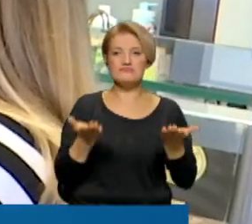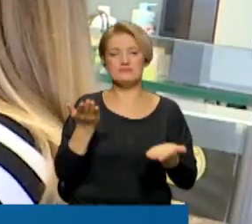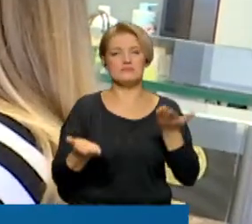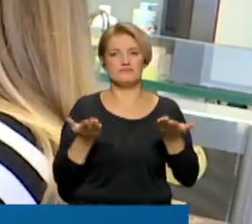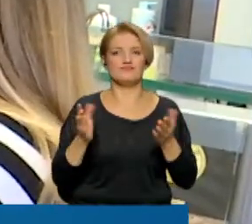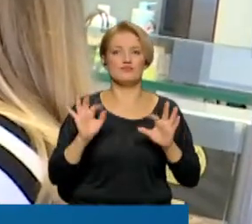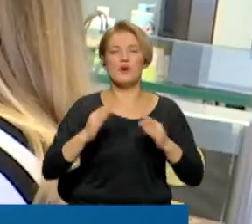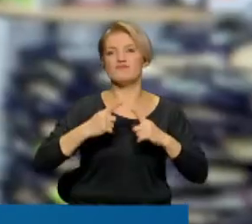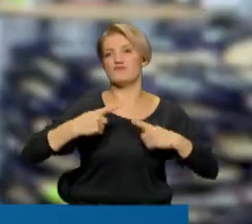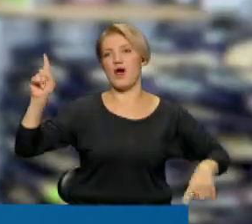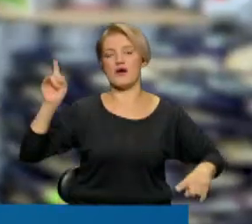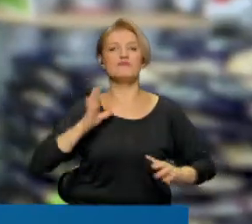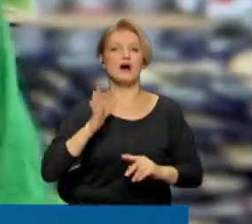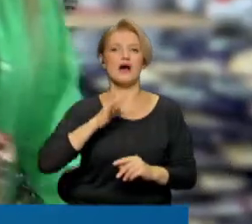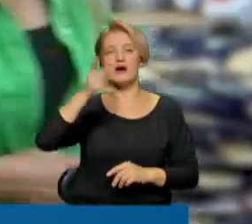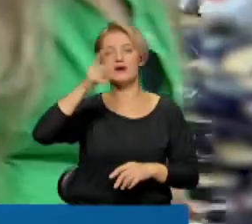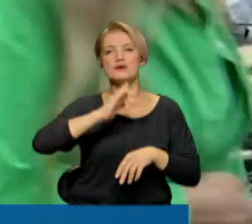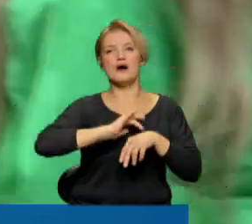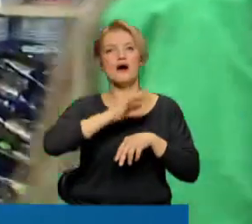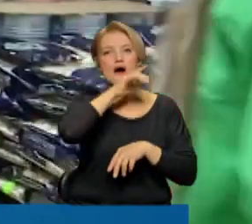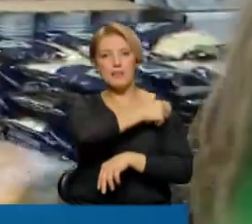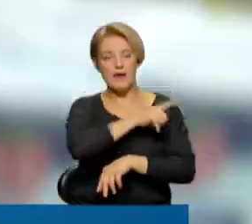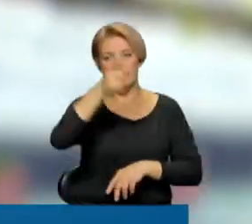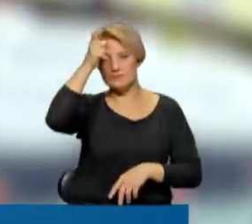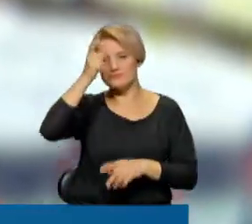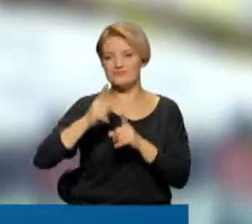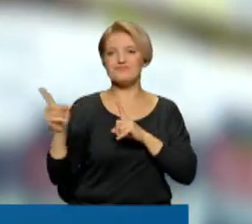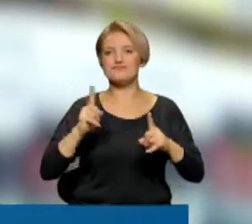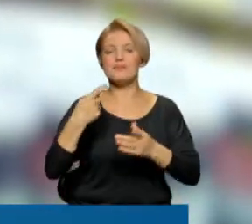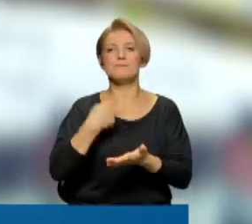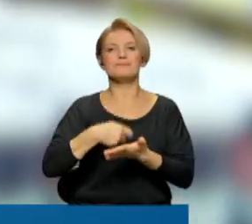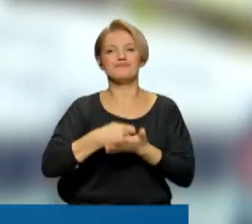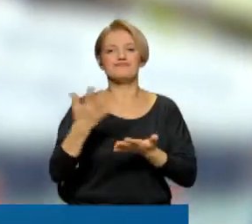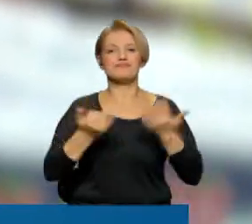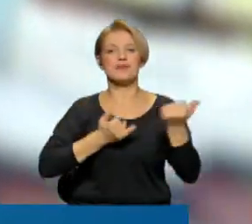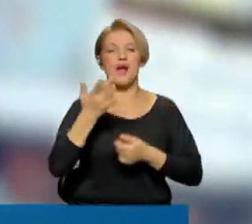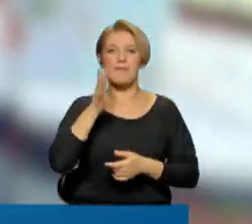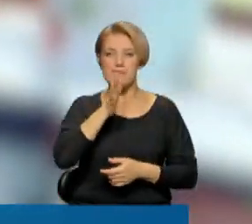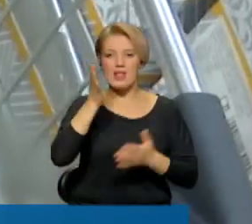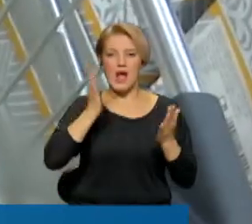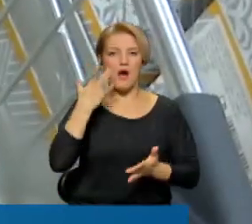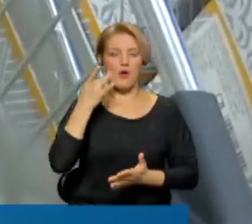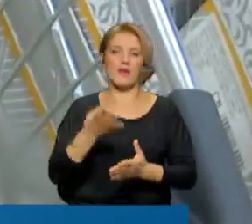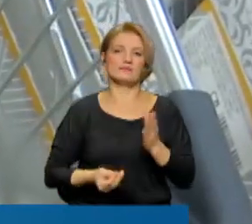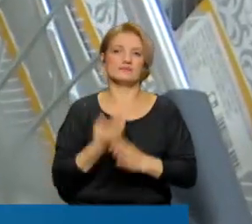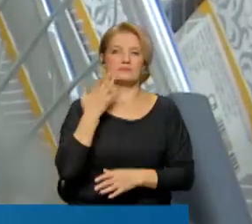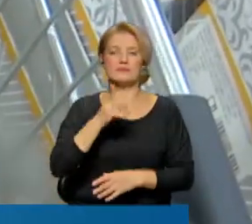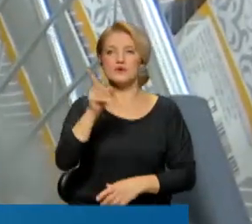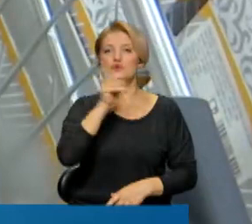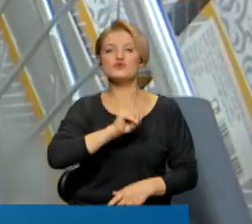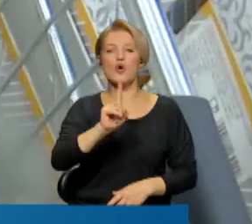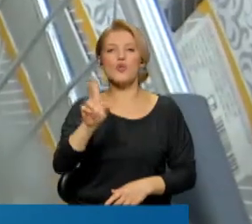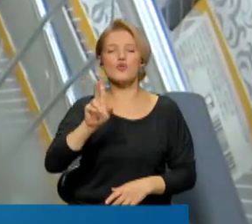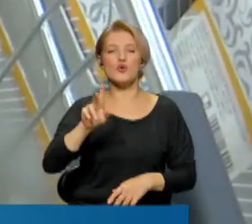edilmeyecek derecede bir uçurum var. İki ülke arasında alım gücündeki uçurum bir market alışverişinde bile ortaya çıkıyor. Almanya'da 113 euroya